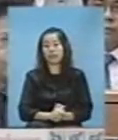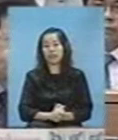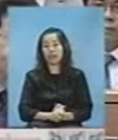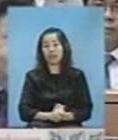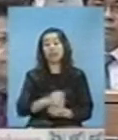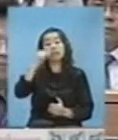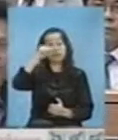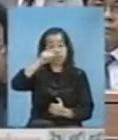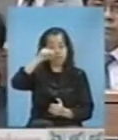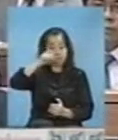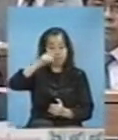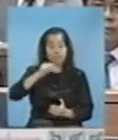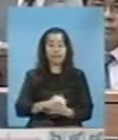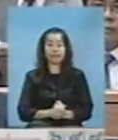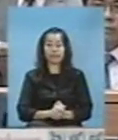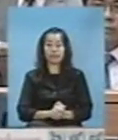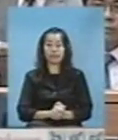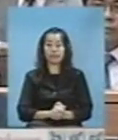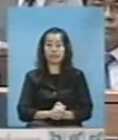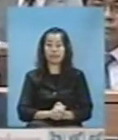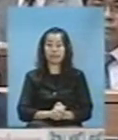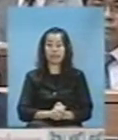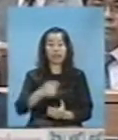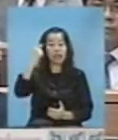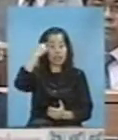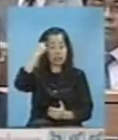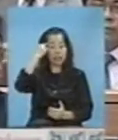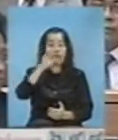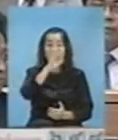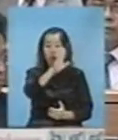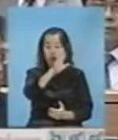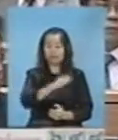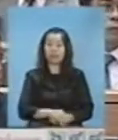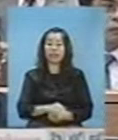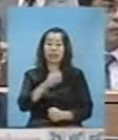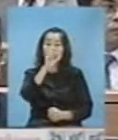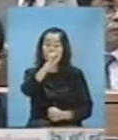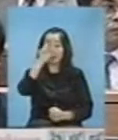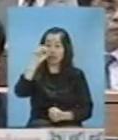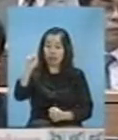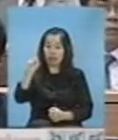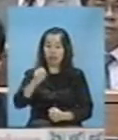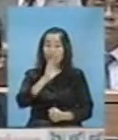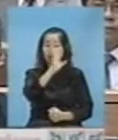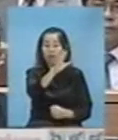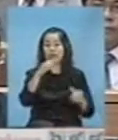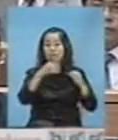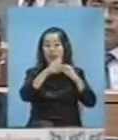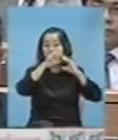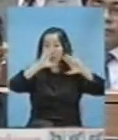นี่คือความเห็นของสมาชิกสภาผู้แทนราษฎรซีกรัฐบาล